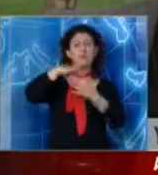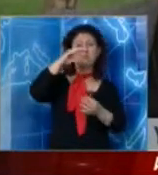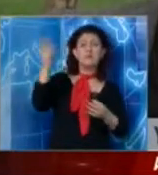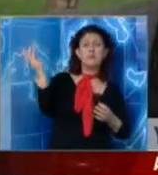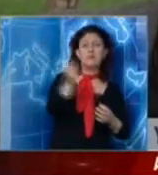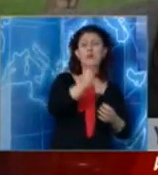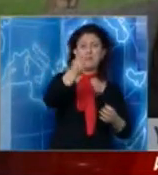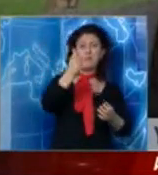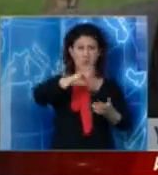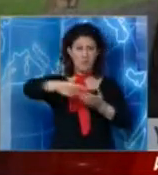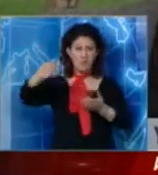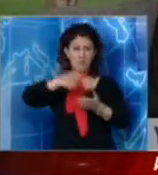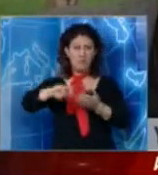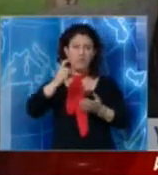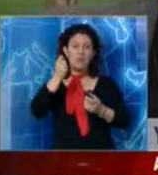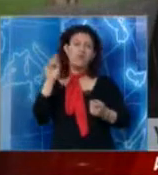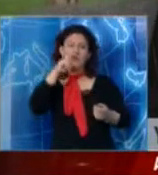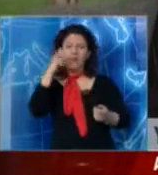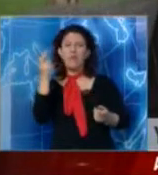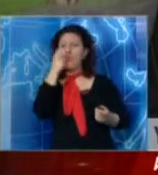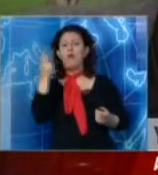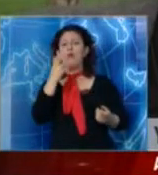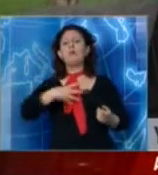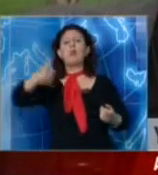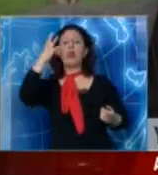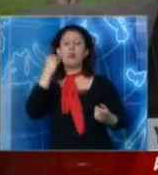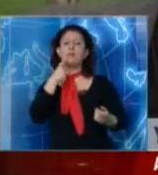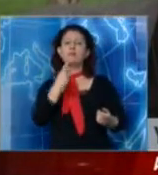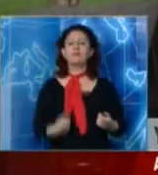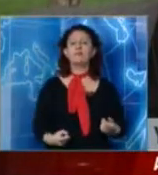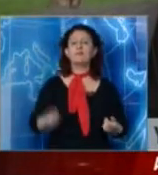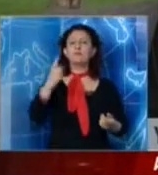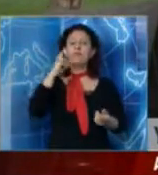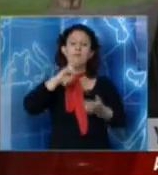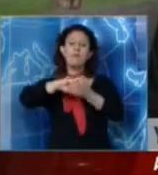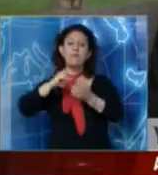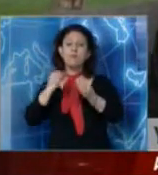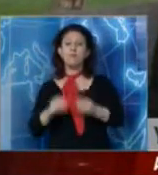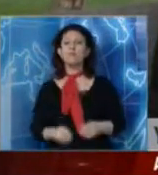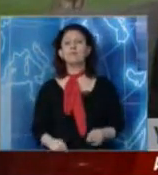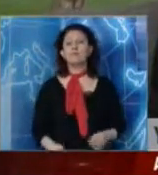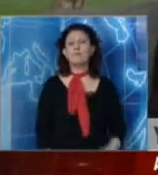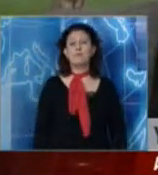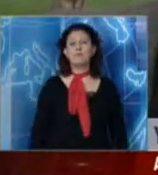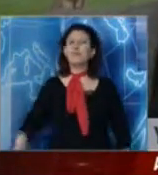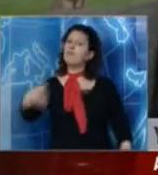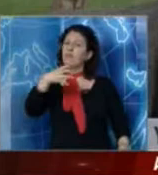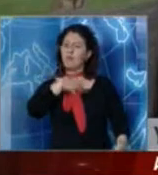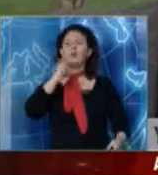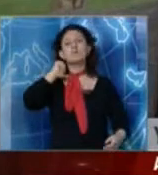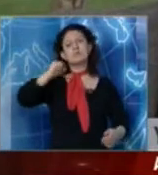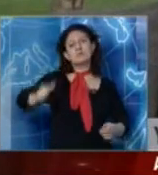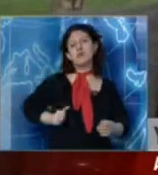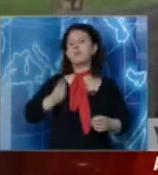alındığı zaman çok yüklü bir para teşekkür edin. Küçük para da kimse de teşebbüs etmez adliyeleriyle polise. Ben de Cumhuriyet